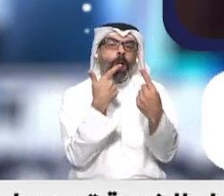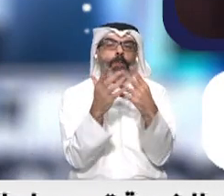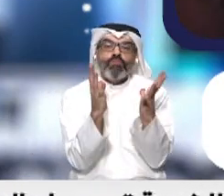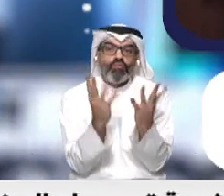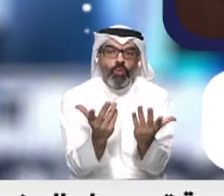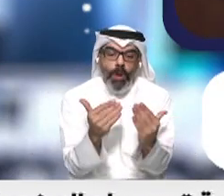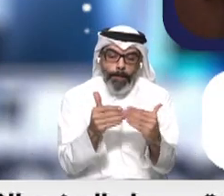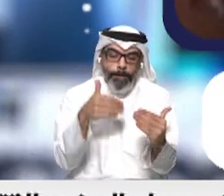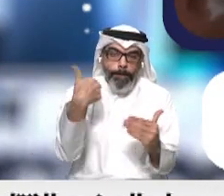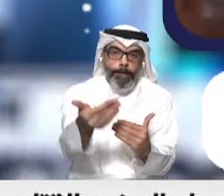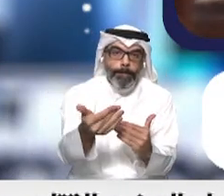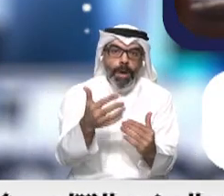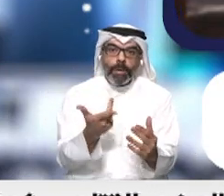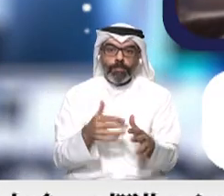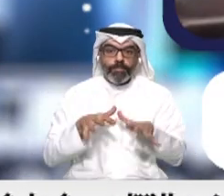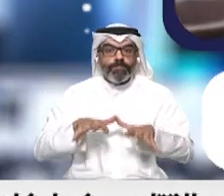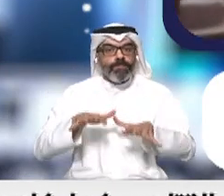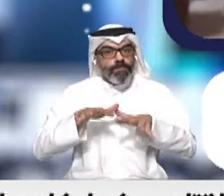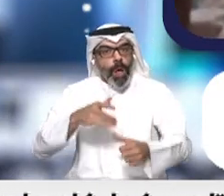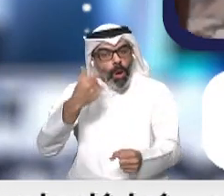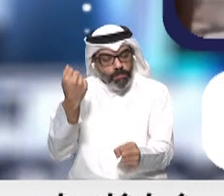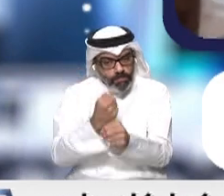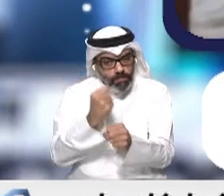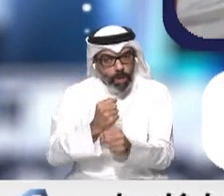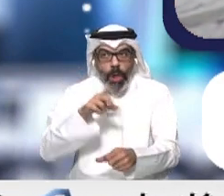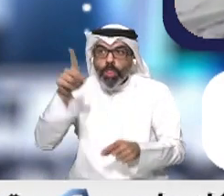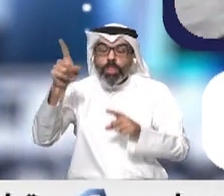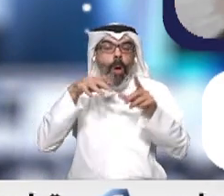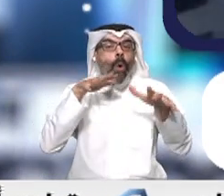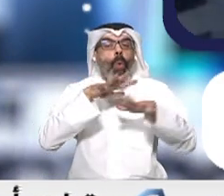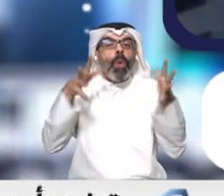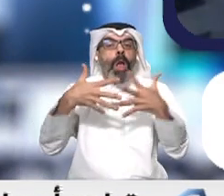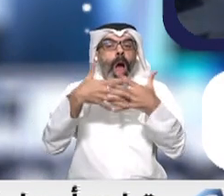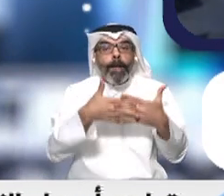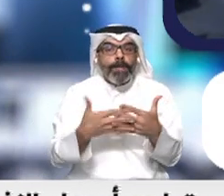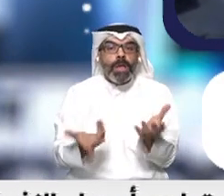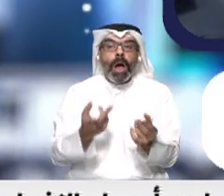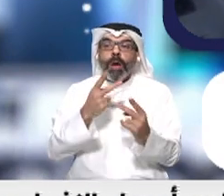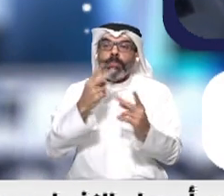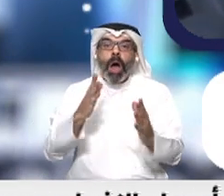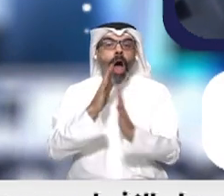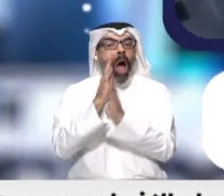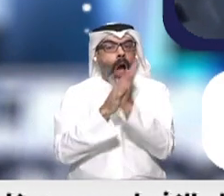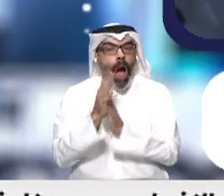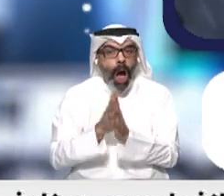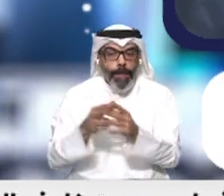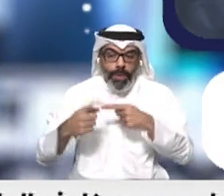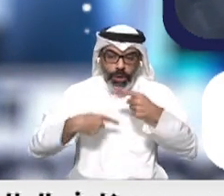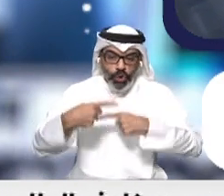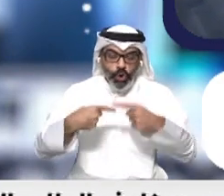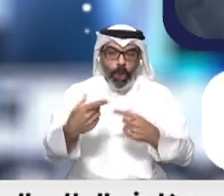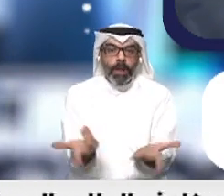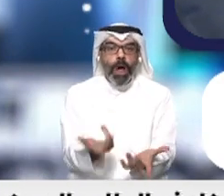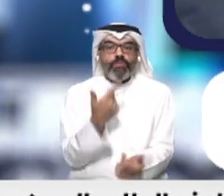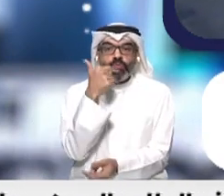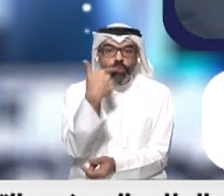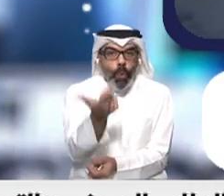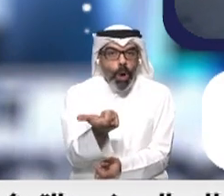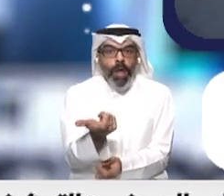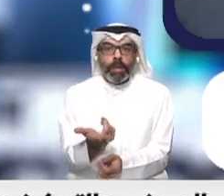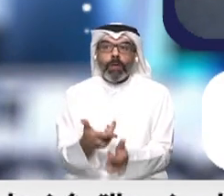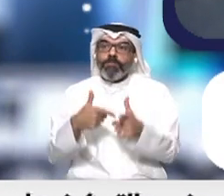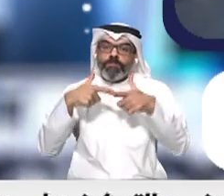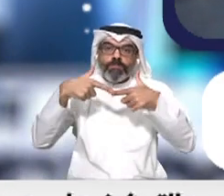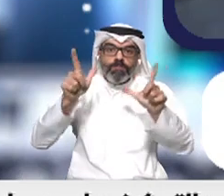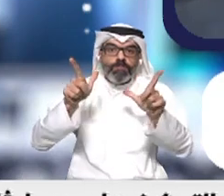القادمة، وسنرى تحركا جادا من جانب الأطراف حتى حماس السنوار، رغم ما أعلن من